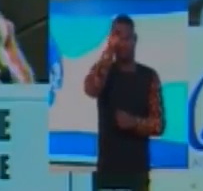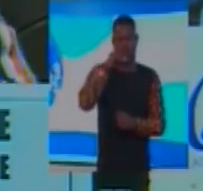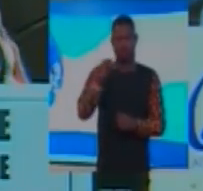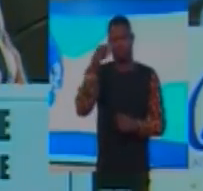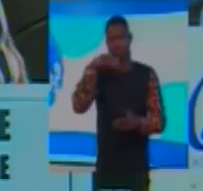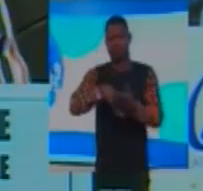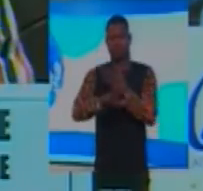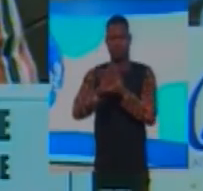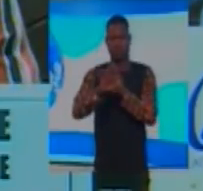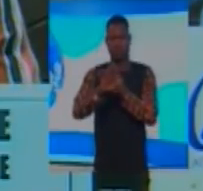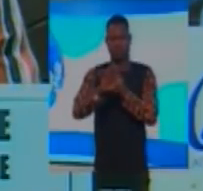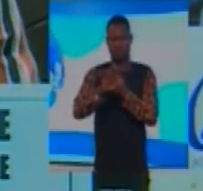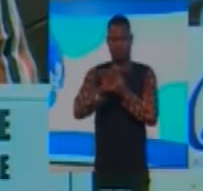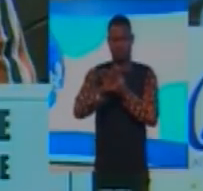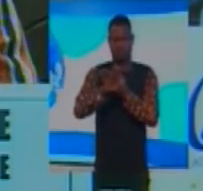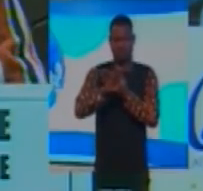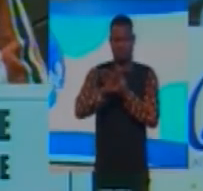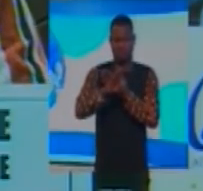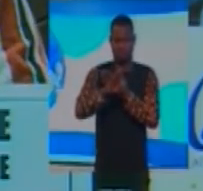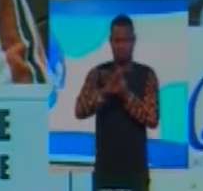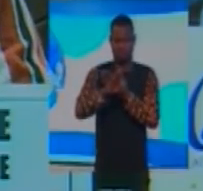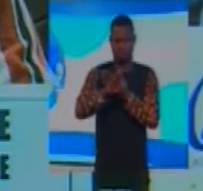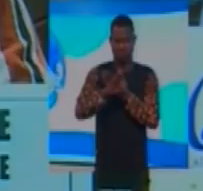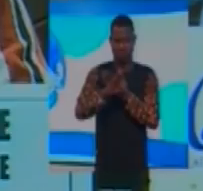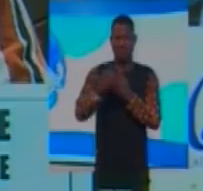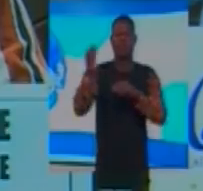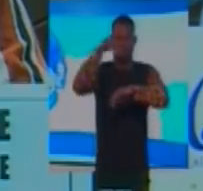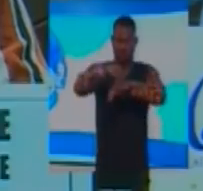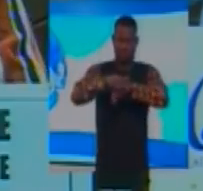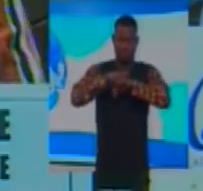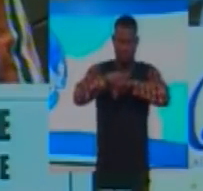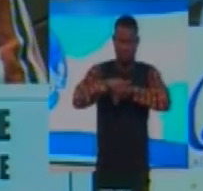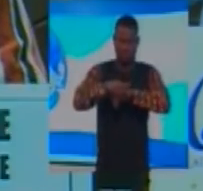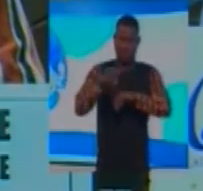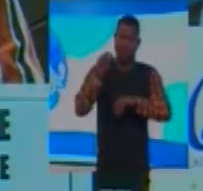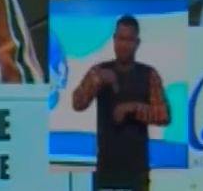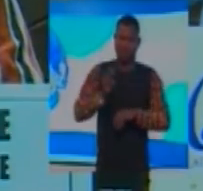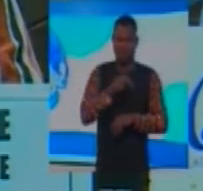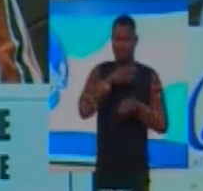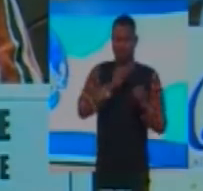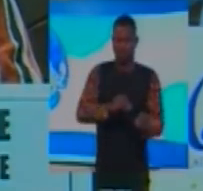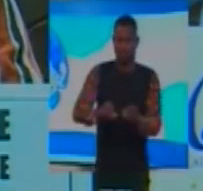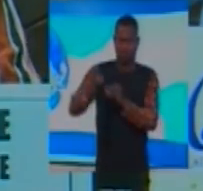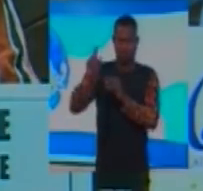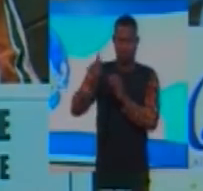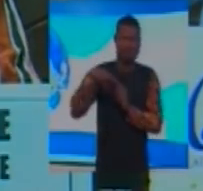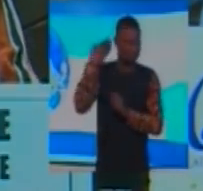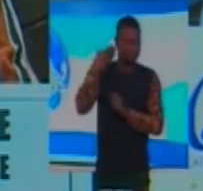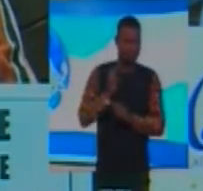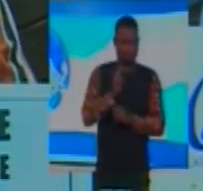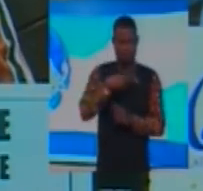au niveau donc de la nuit du CICOT que nous allons organiser, nous allons élever le niveau